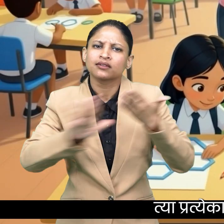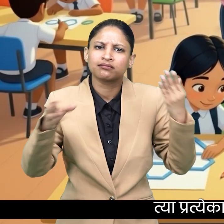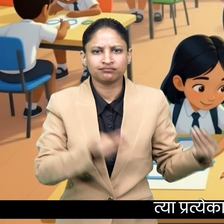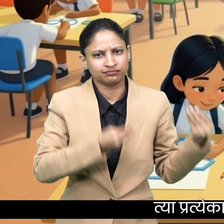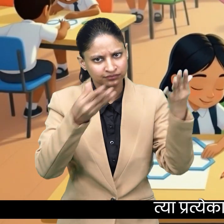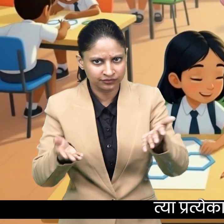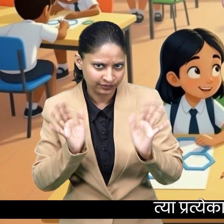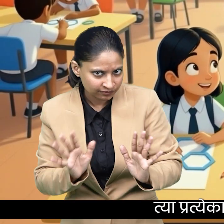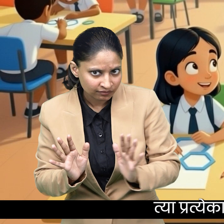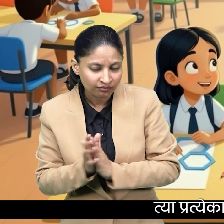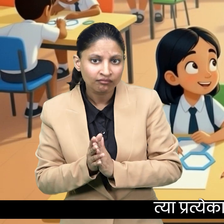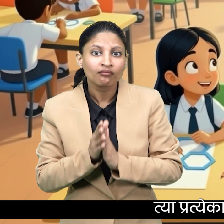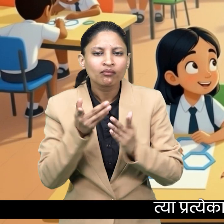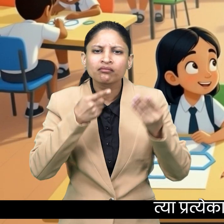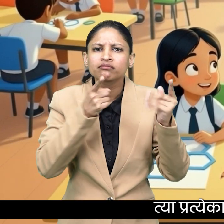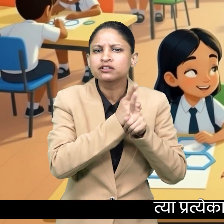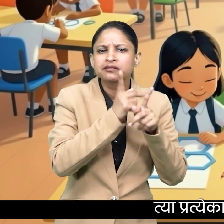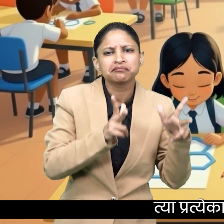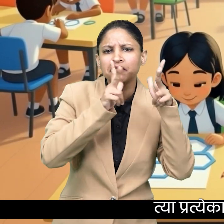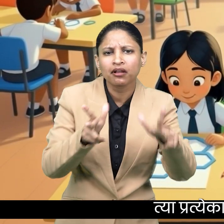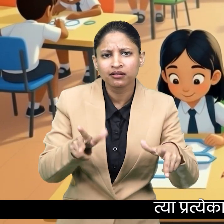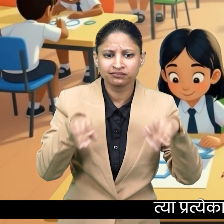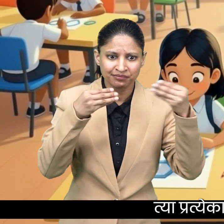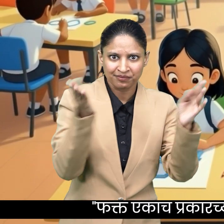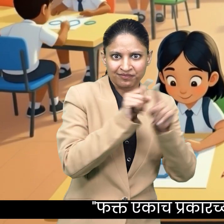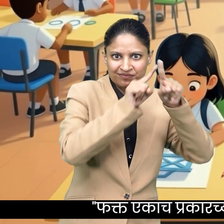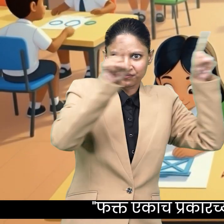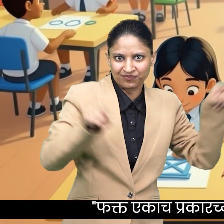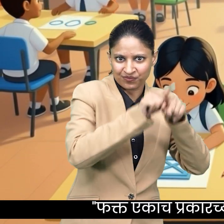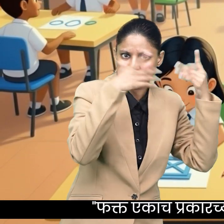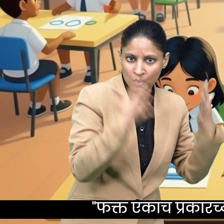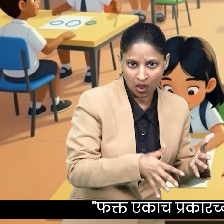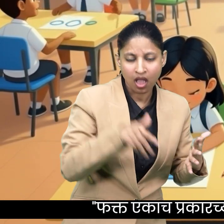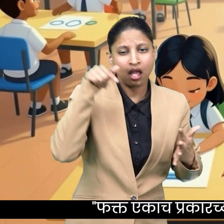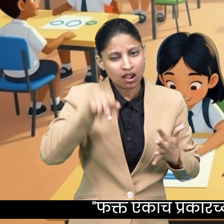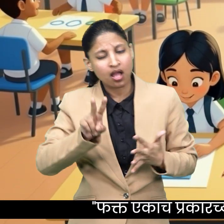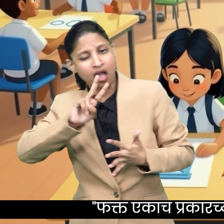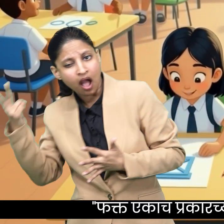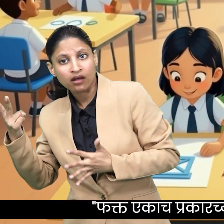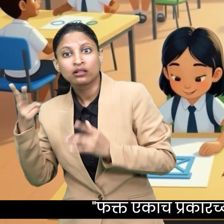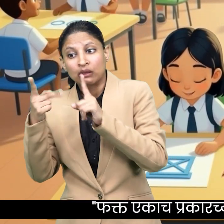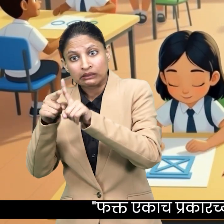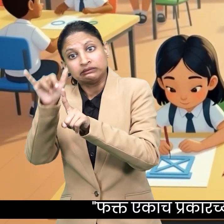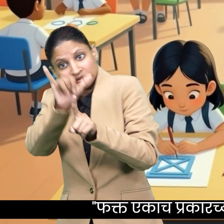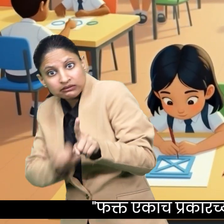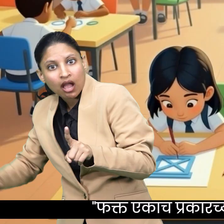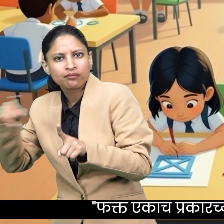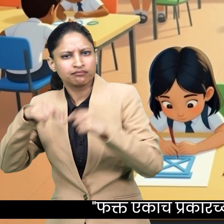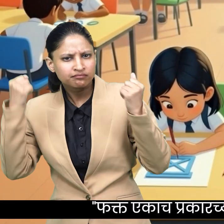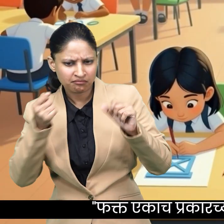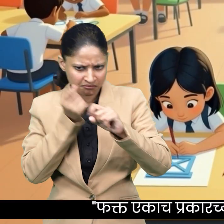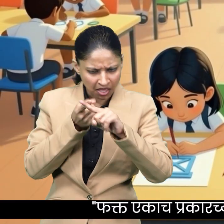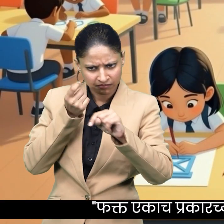त्या प्रत्येकाला कागदाचा तुकडा देत ती म्हणाली, फक्त एकाच प्रकारच्या आकाराने हा कागद झाकण्याचा प्रयत्न